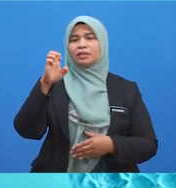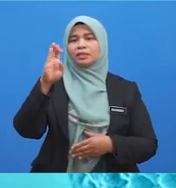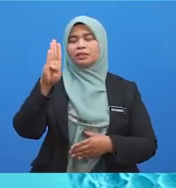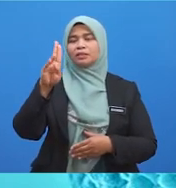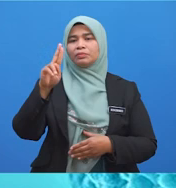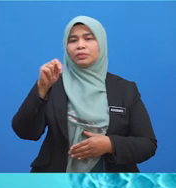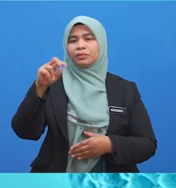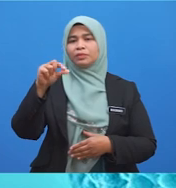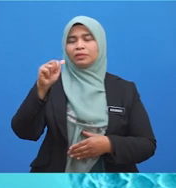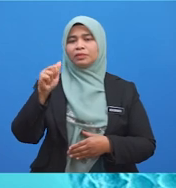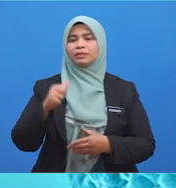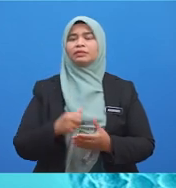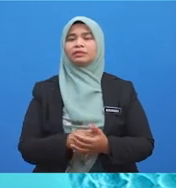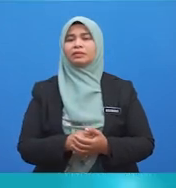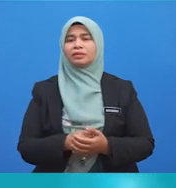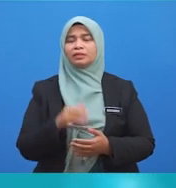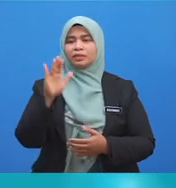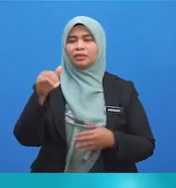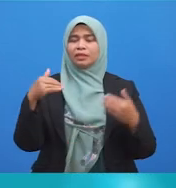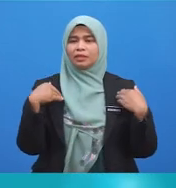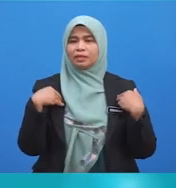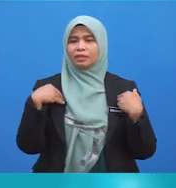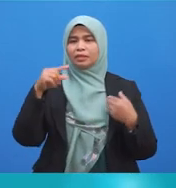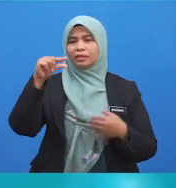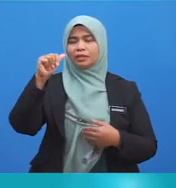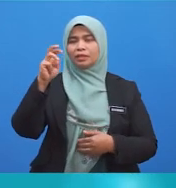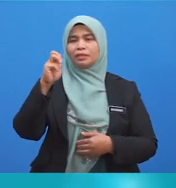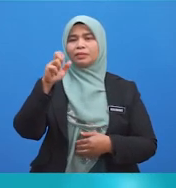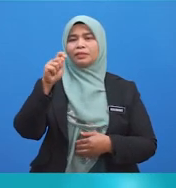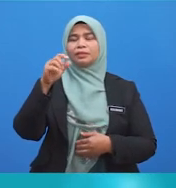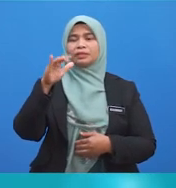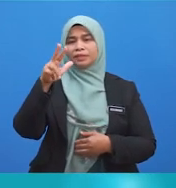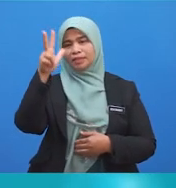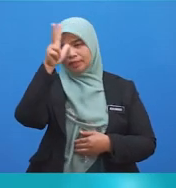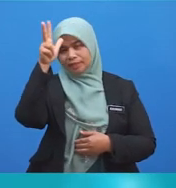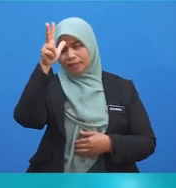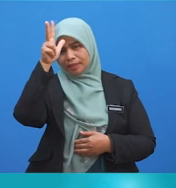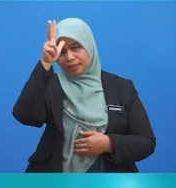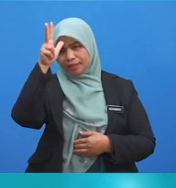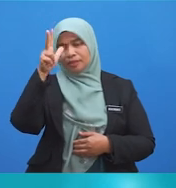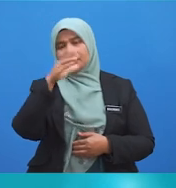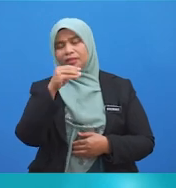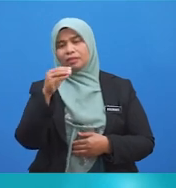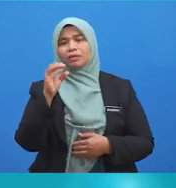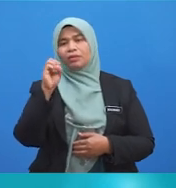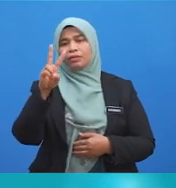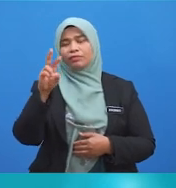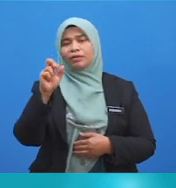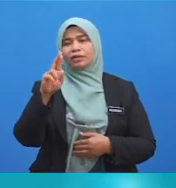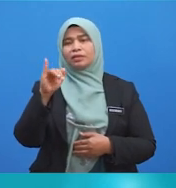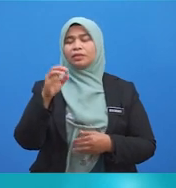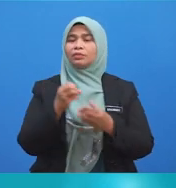mengandungi gamet jantan, manakala ovari tumbuhan akan